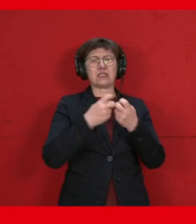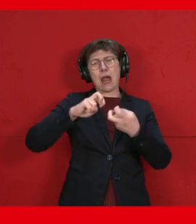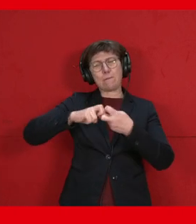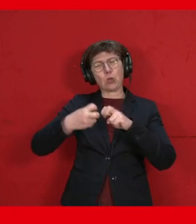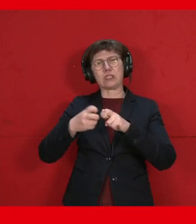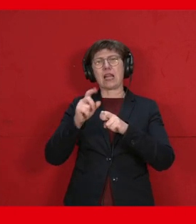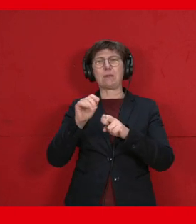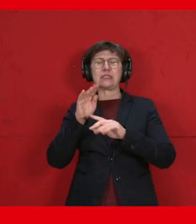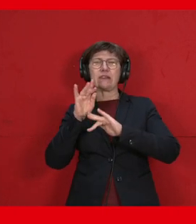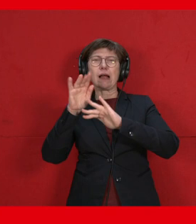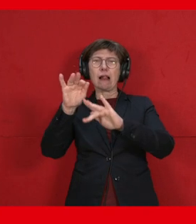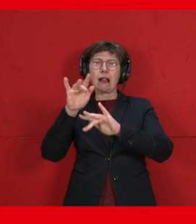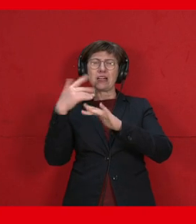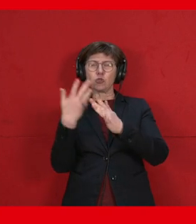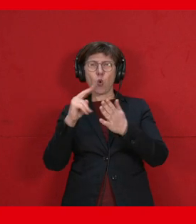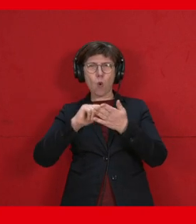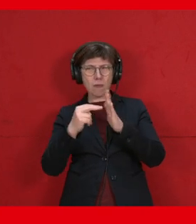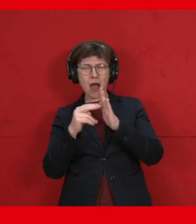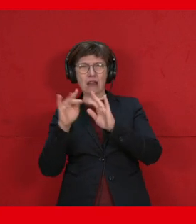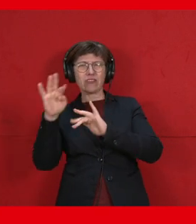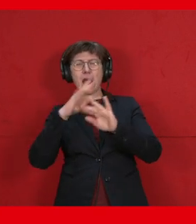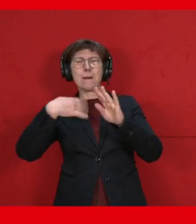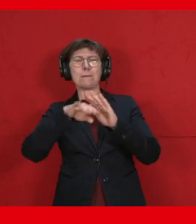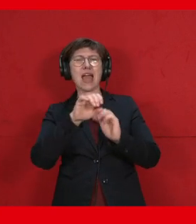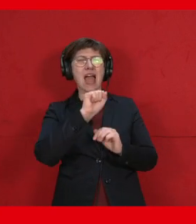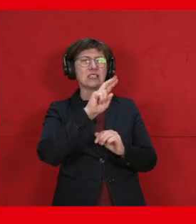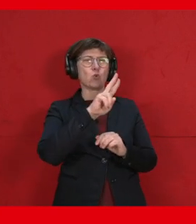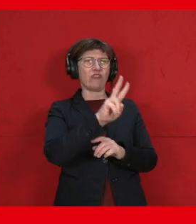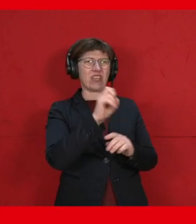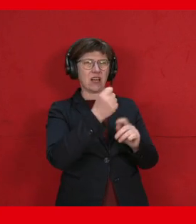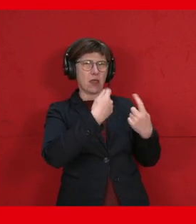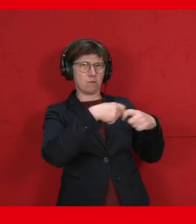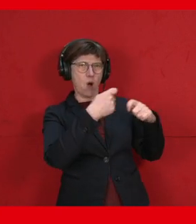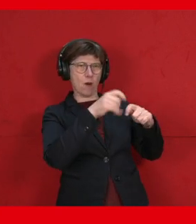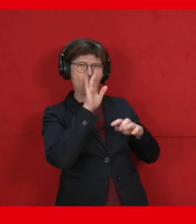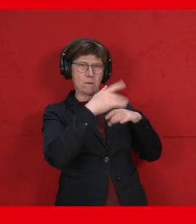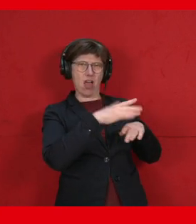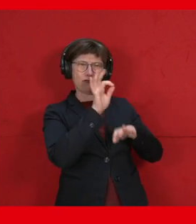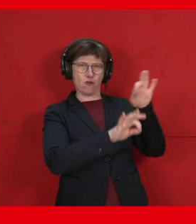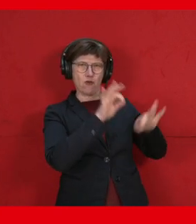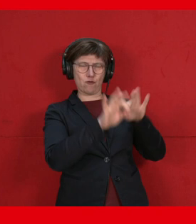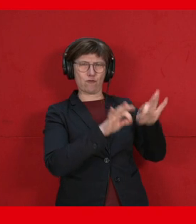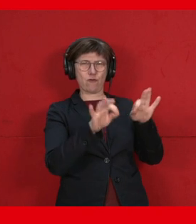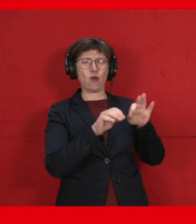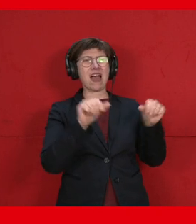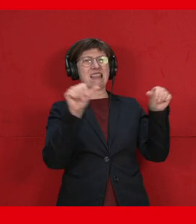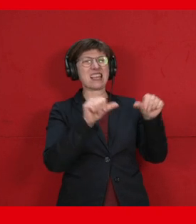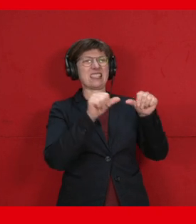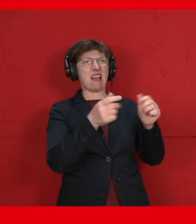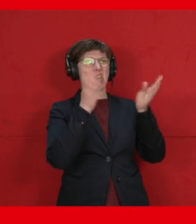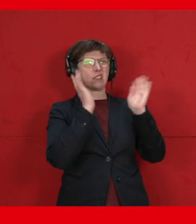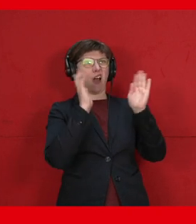Brüssel so eingerichtet wurde, dass eben doch ein paar mehr SUVs gebaut werden können und das eben zu bekannten